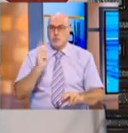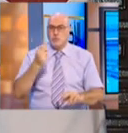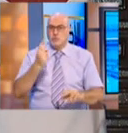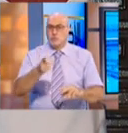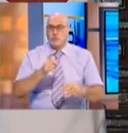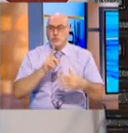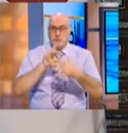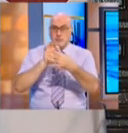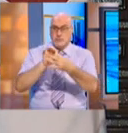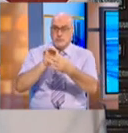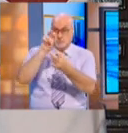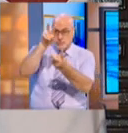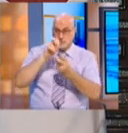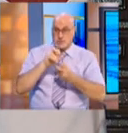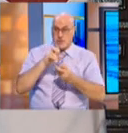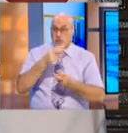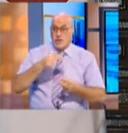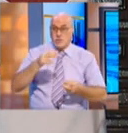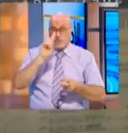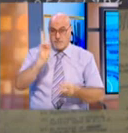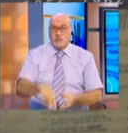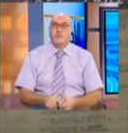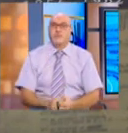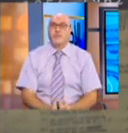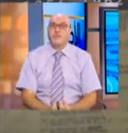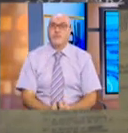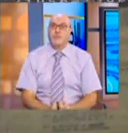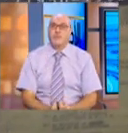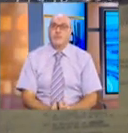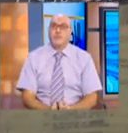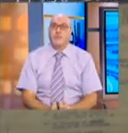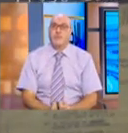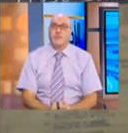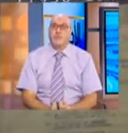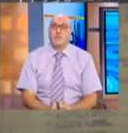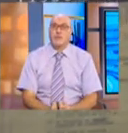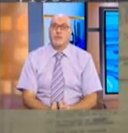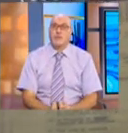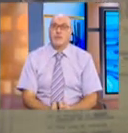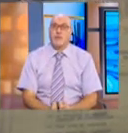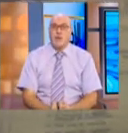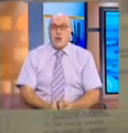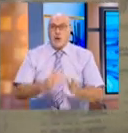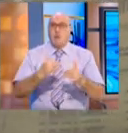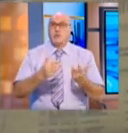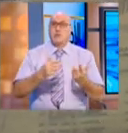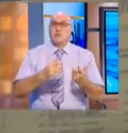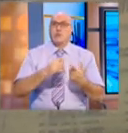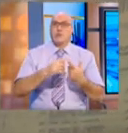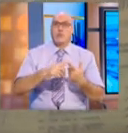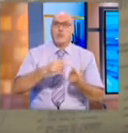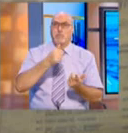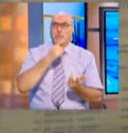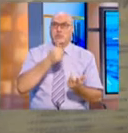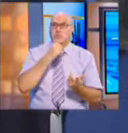من نبع الوطنية الخالصة. الجزائر تطلب التضحية، تستاهل الجزائر التضحية، نضحيه بجزء